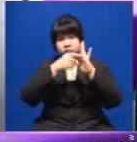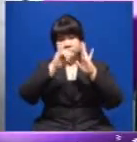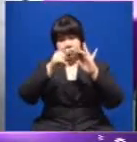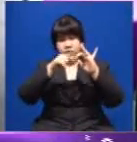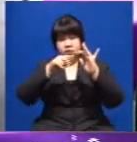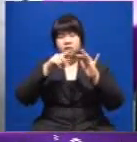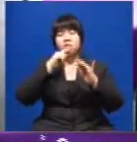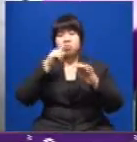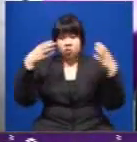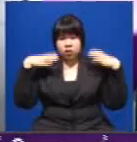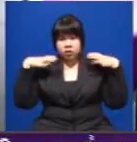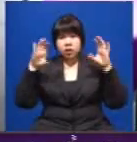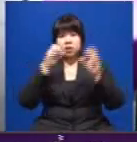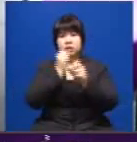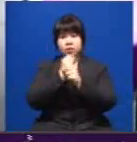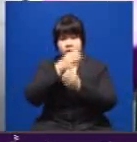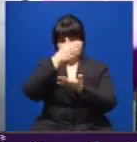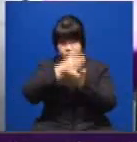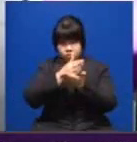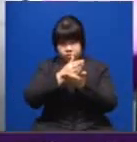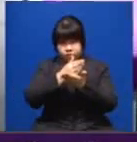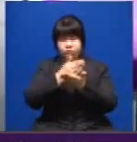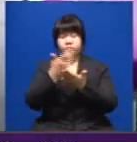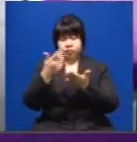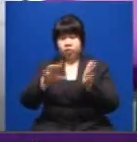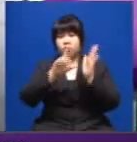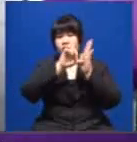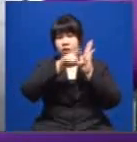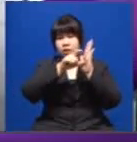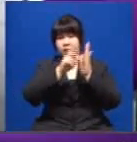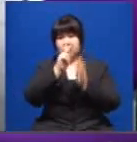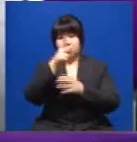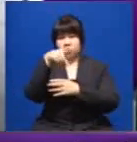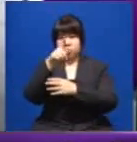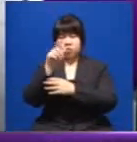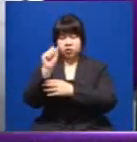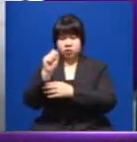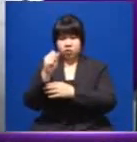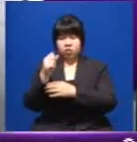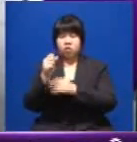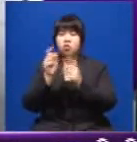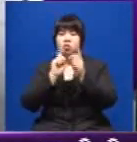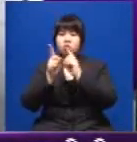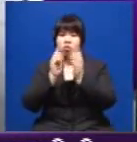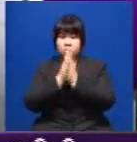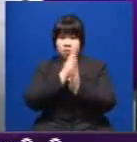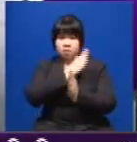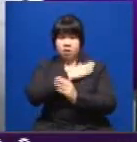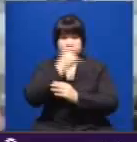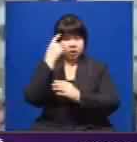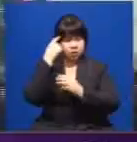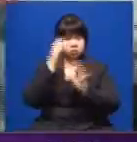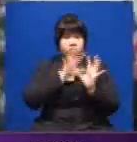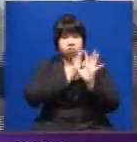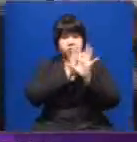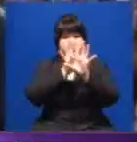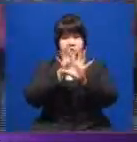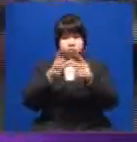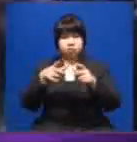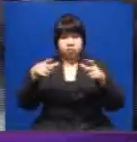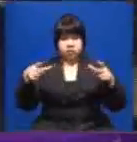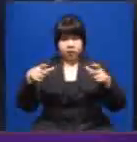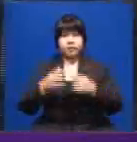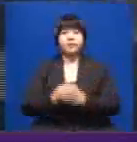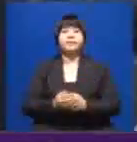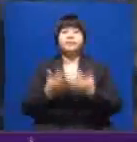ที่เลขาธิการกปปสเข้าพบพระพุทธอิสระหารือเตรียมร่วมเคลื่อนไหวครั้งใหญ่บรรยากาศการชุมนุมของกลุ่ม